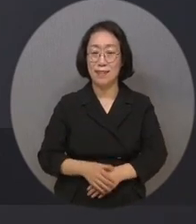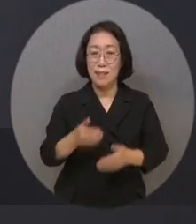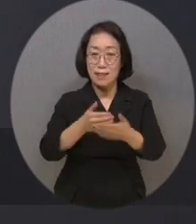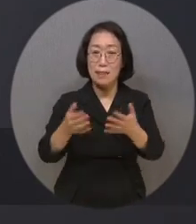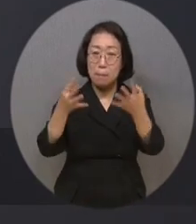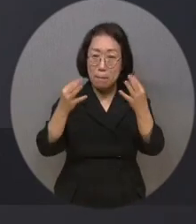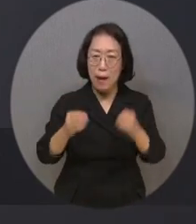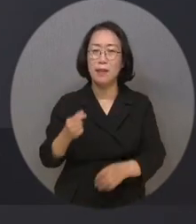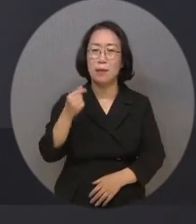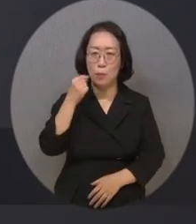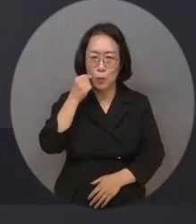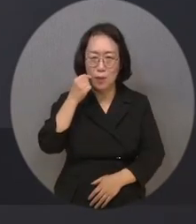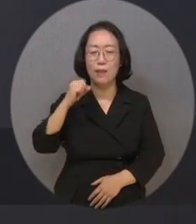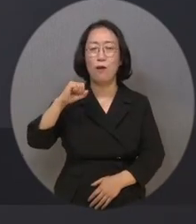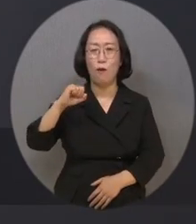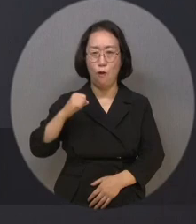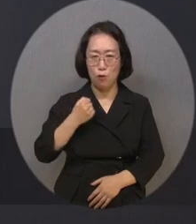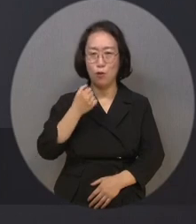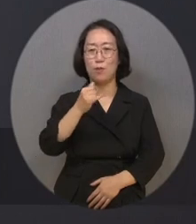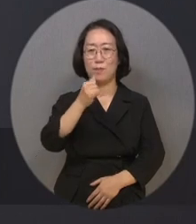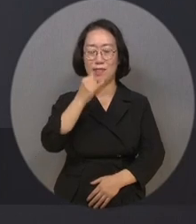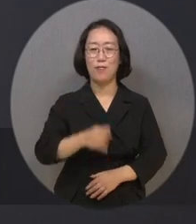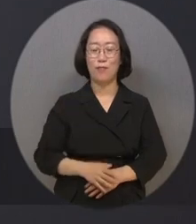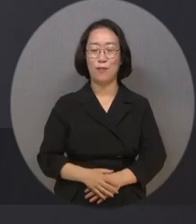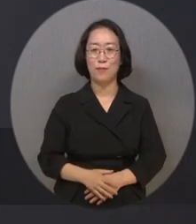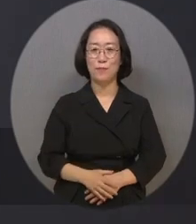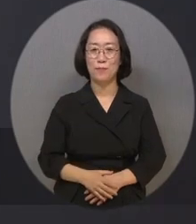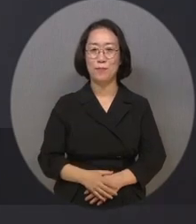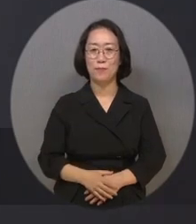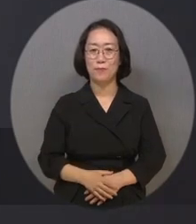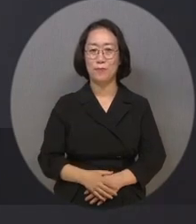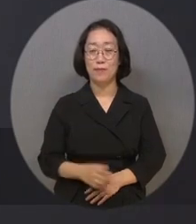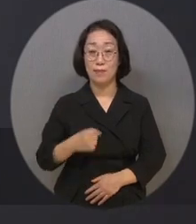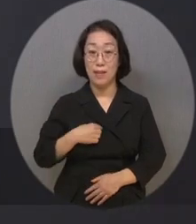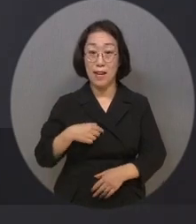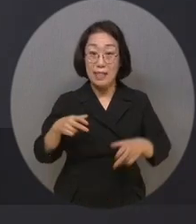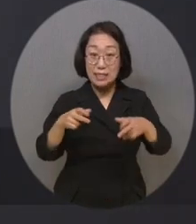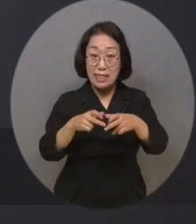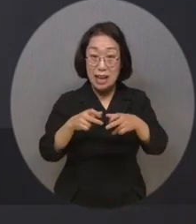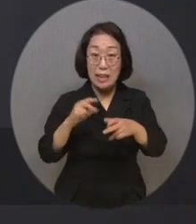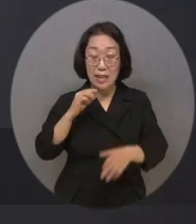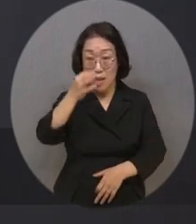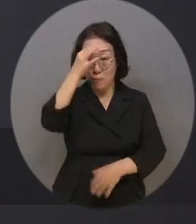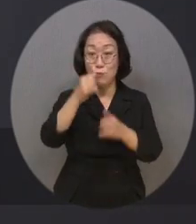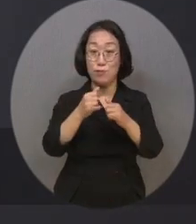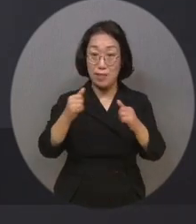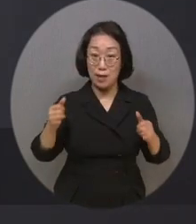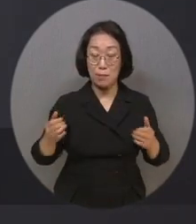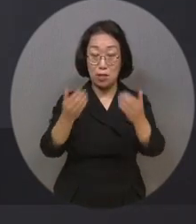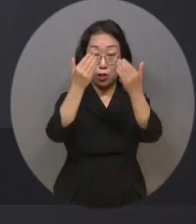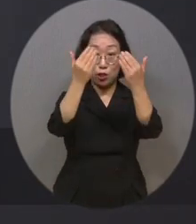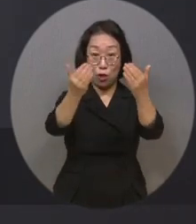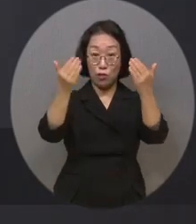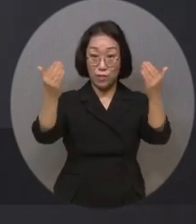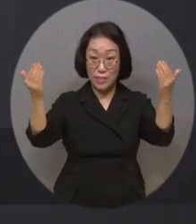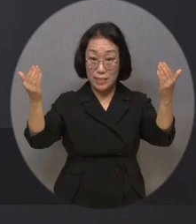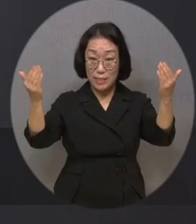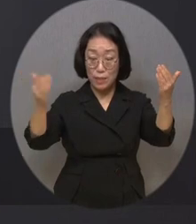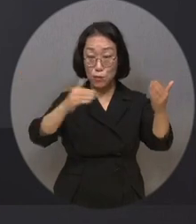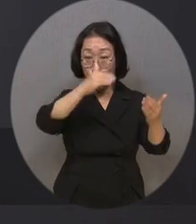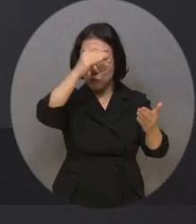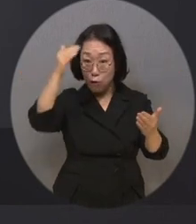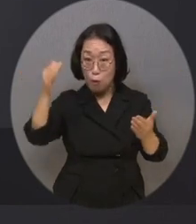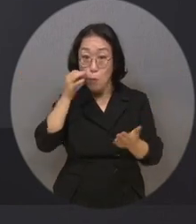많이 못하는 그런 또 어려움도 많이 있어요. 저희 장애예술인들이 이렇게 전시를 하고 또 이렇게